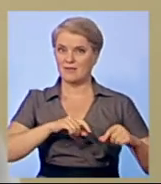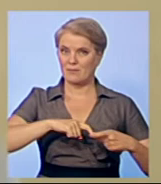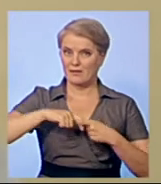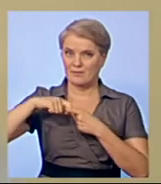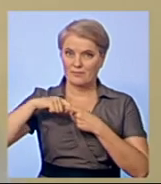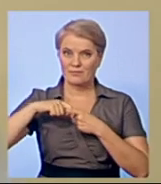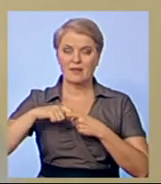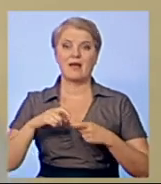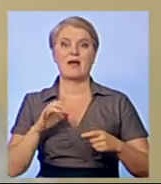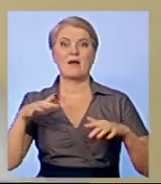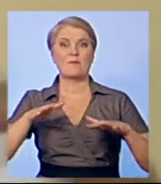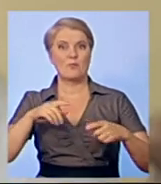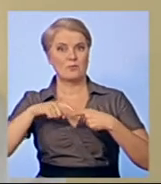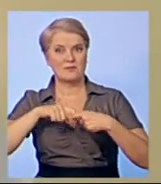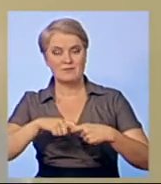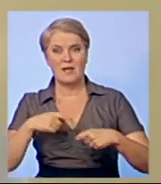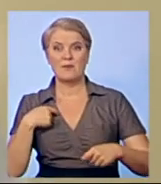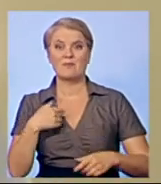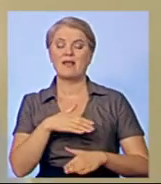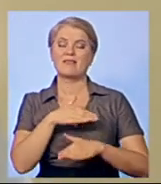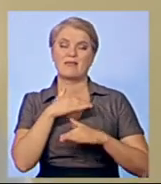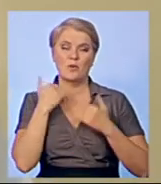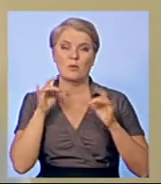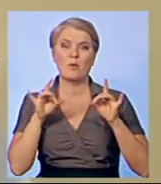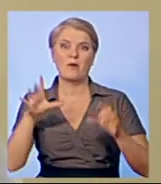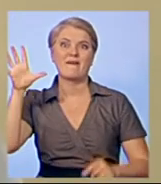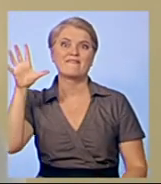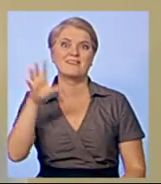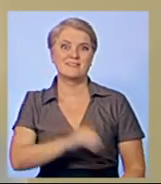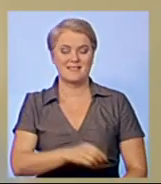буде на той час у морі. Насправді, ми дійсно не хочемо розкривати всі карти перед початком навчань.